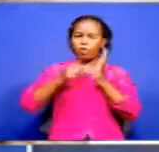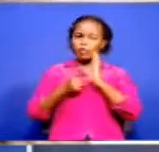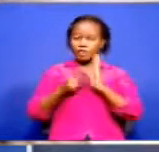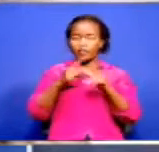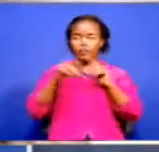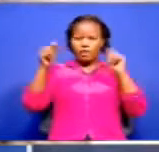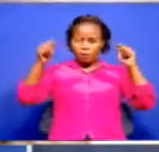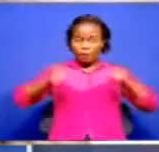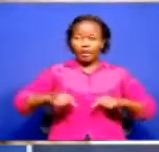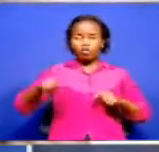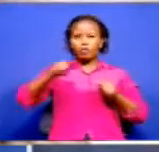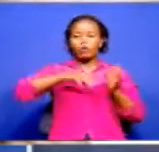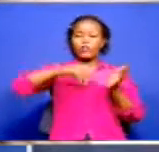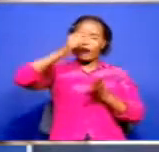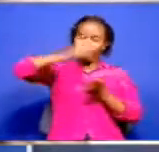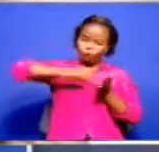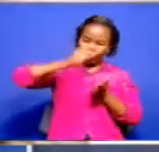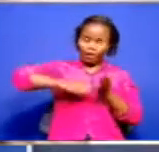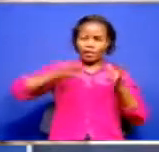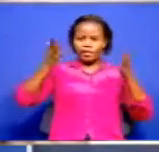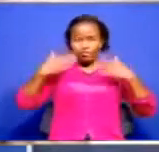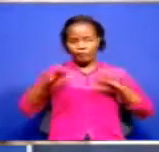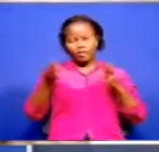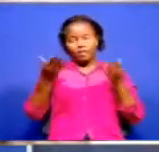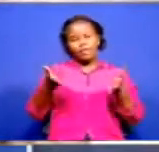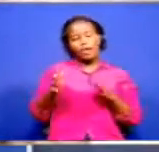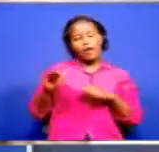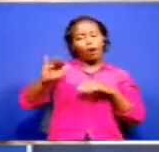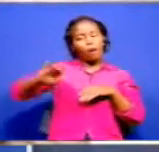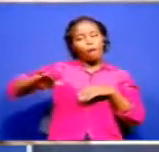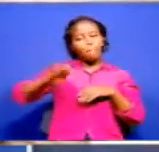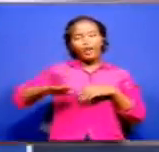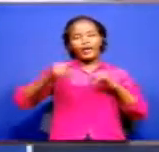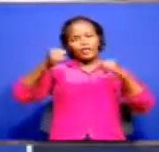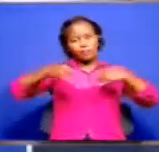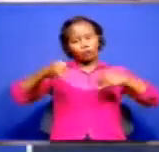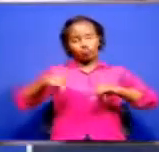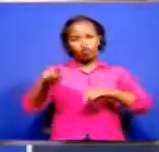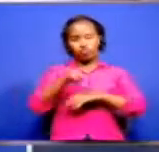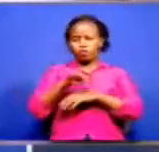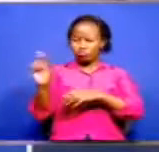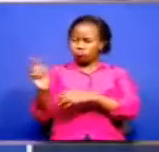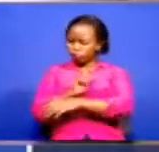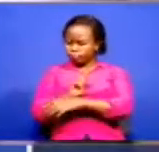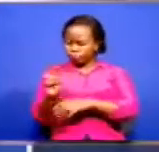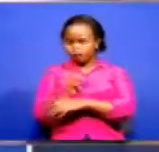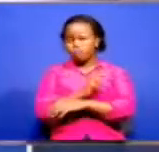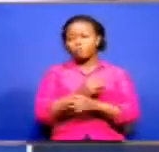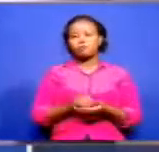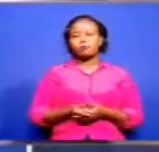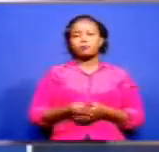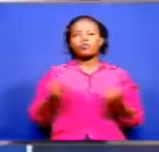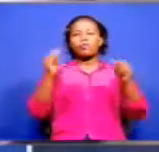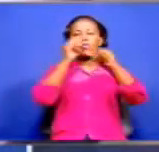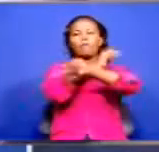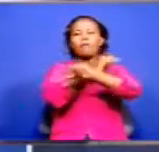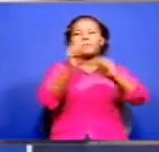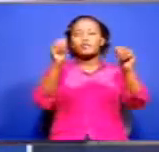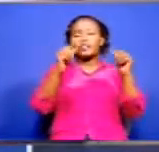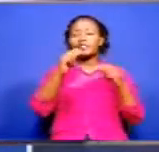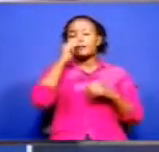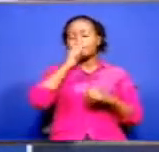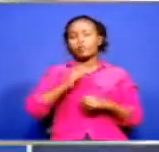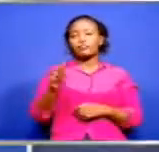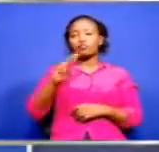tumeweka kidole, na kilichobaki ni utekelezaji, tutakwenda kusimamia. President Samia Suluhu Hassan is on a